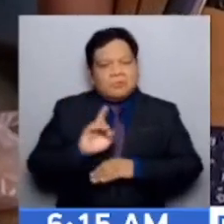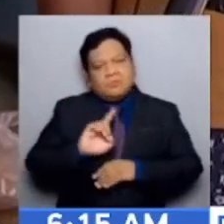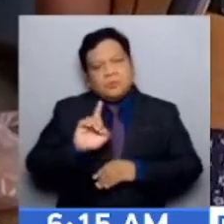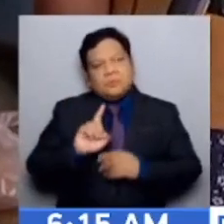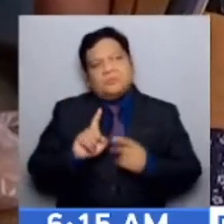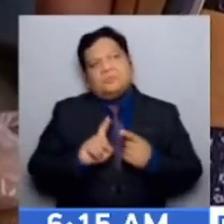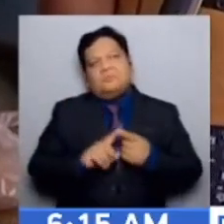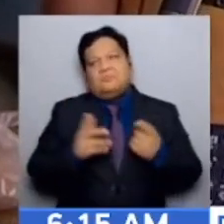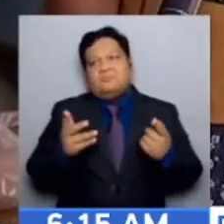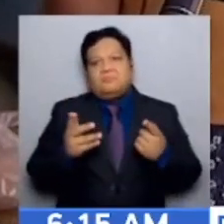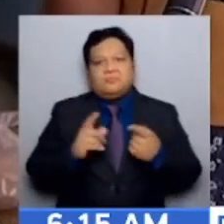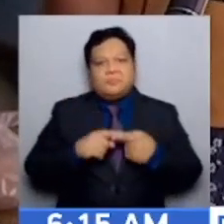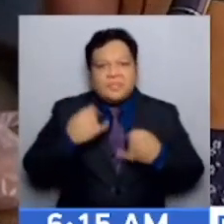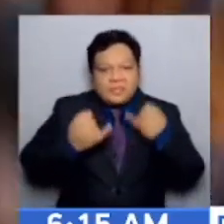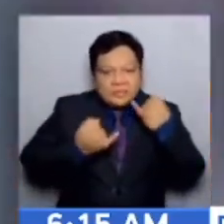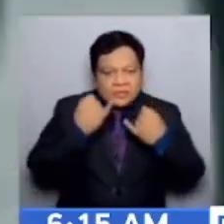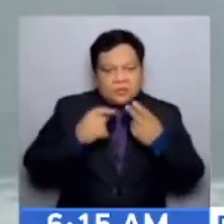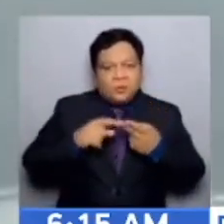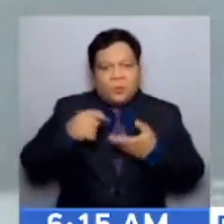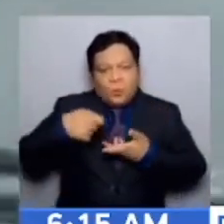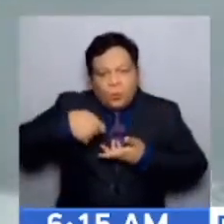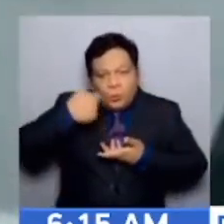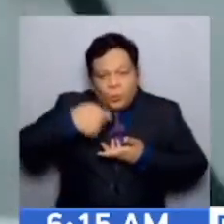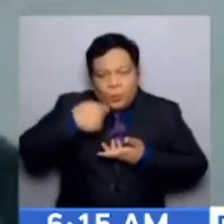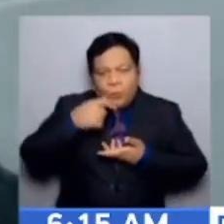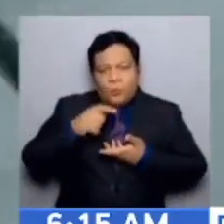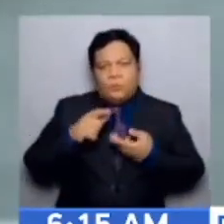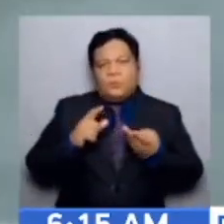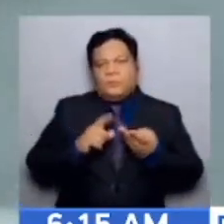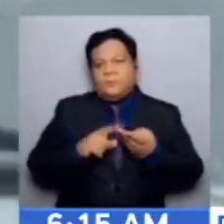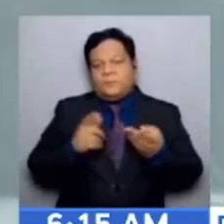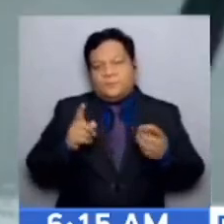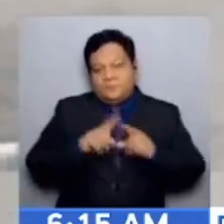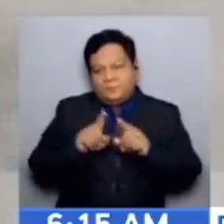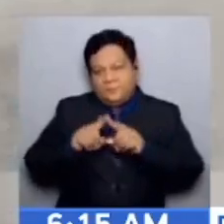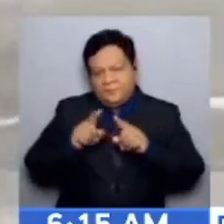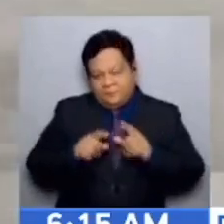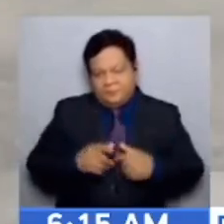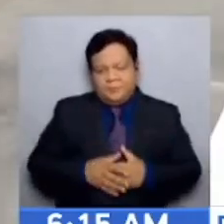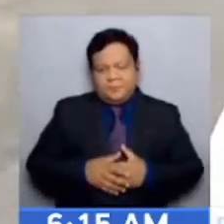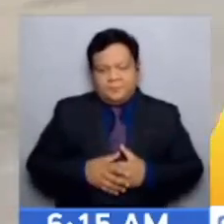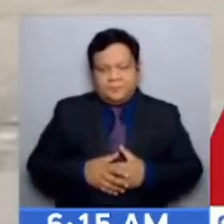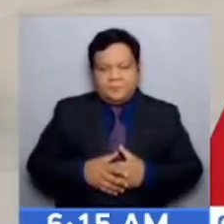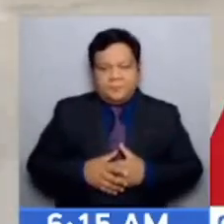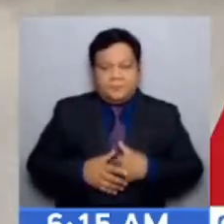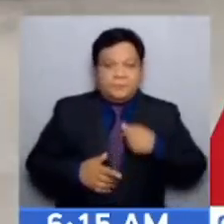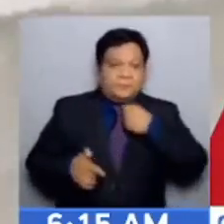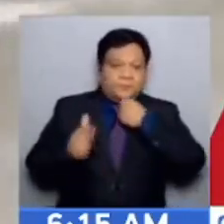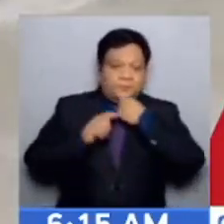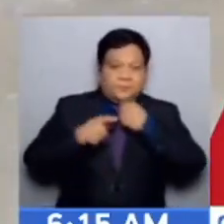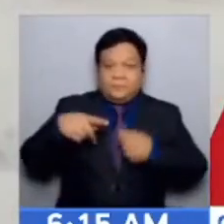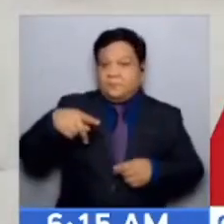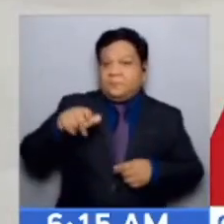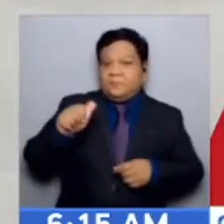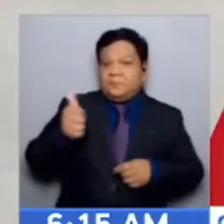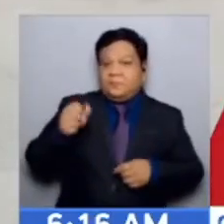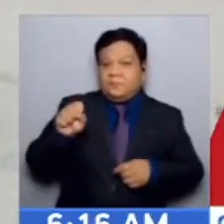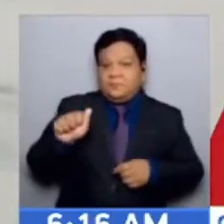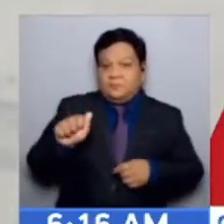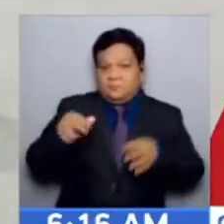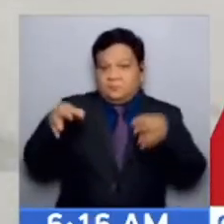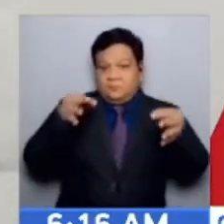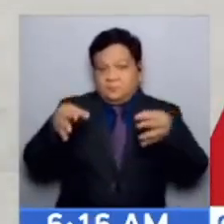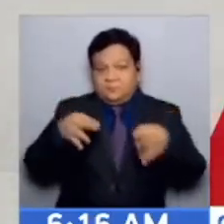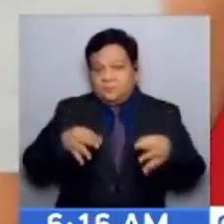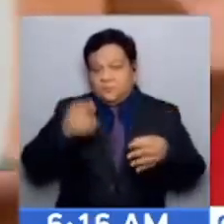pansit, lugaw, bilo-bilo. Ayon sa PAGASA, isolated at localized thunderstorms ang nararanasan sa iba't